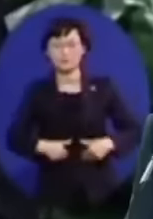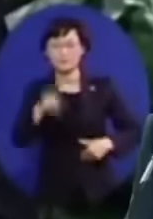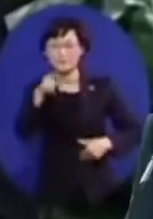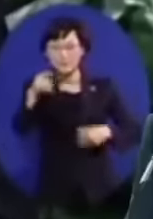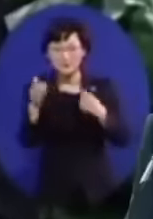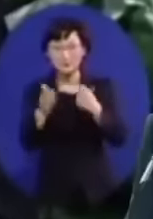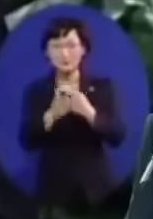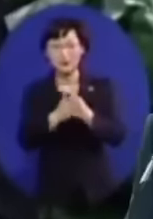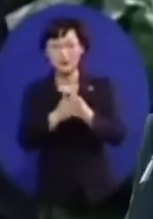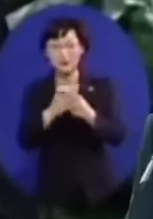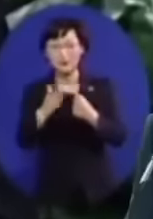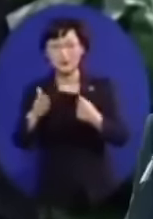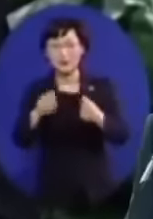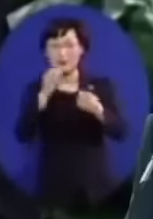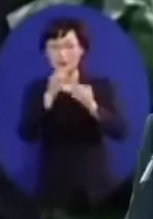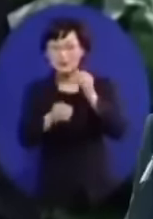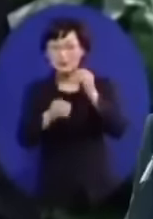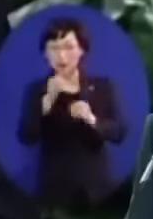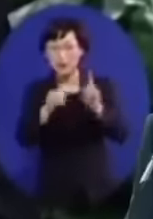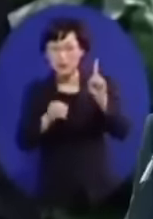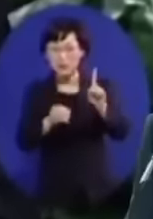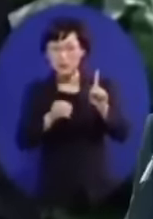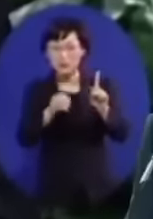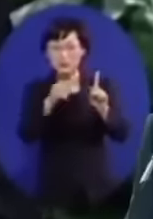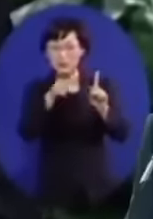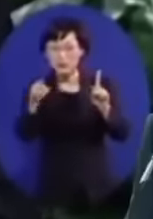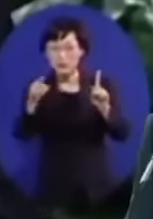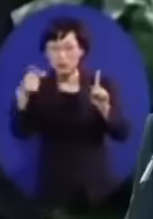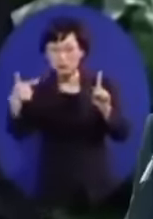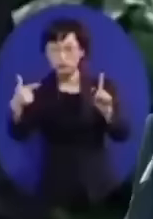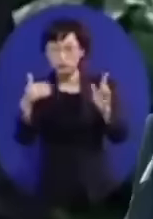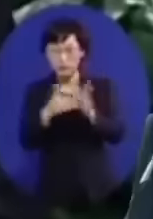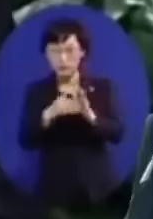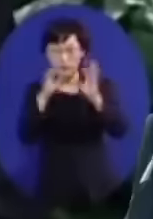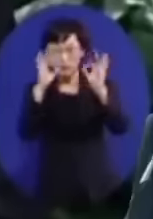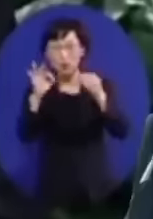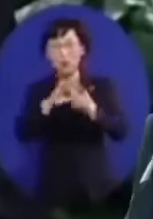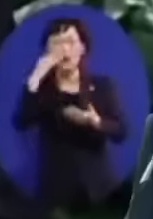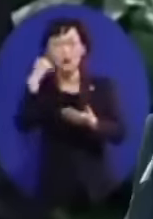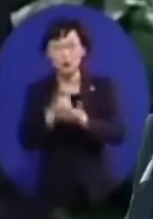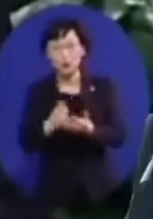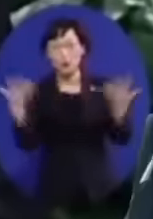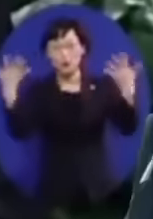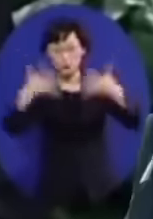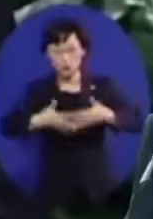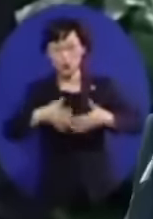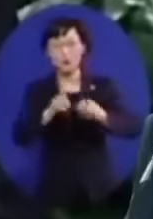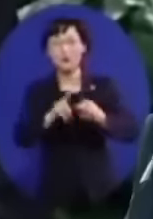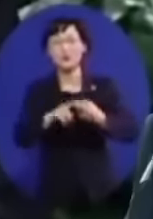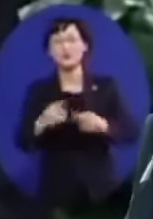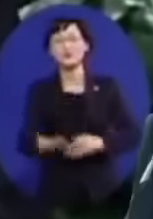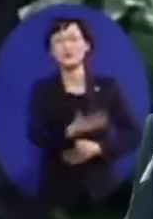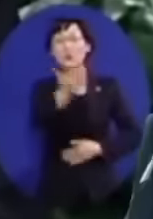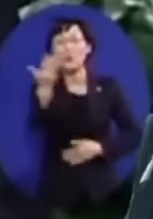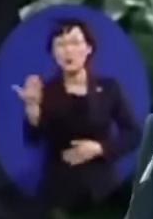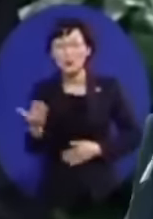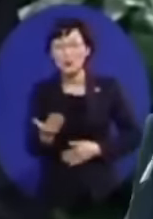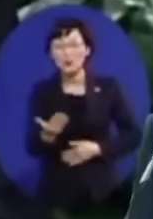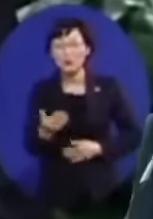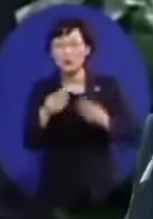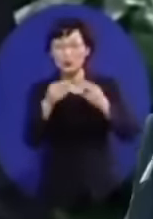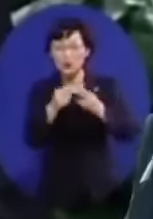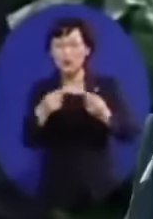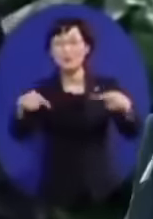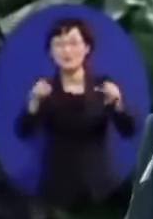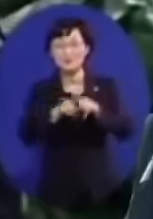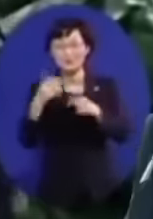그래서 시편 1편 1절로 6절의 형통함의 조건에 관해서 여러분과 함께 은혜를 나누고자